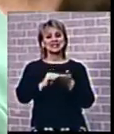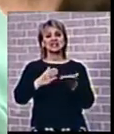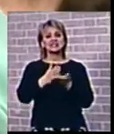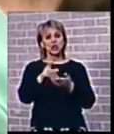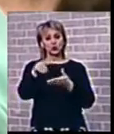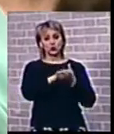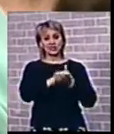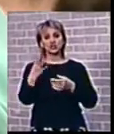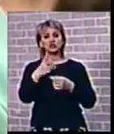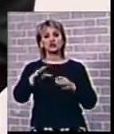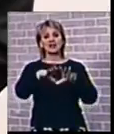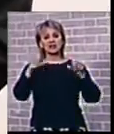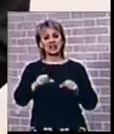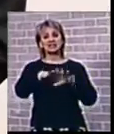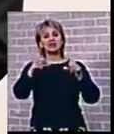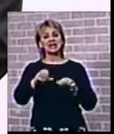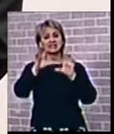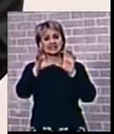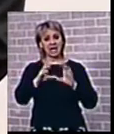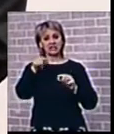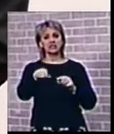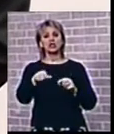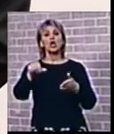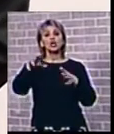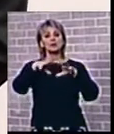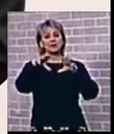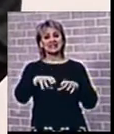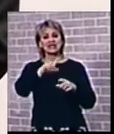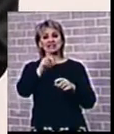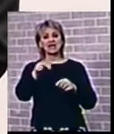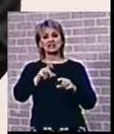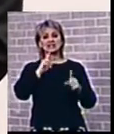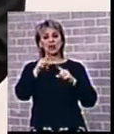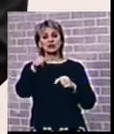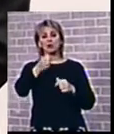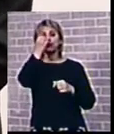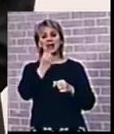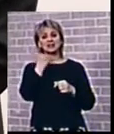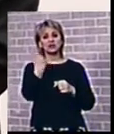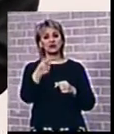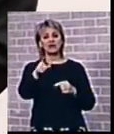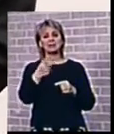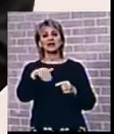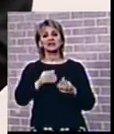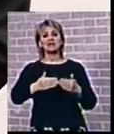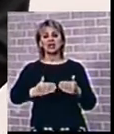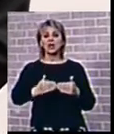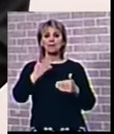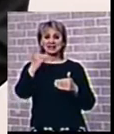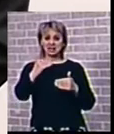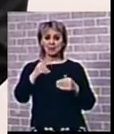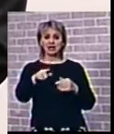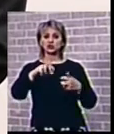четвертой власти с властью законодательной и председатель Заксобрания. Благодарна вам, когда вы поднимаете проблему